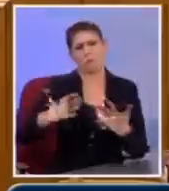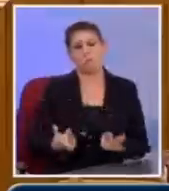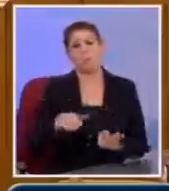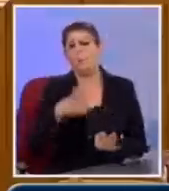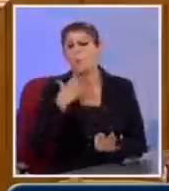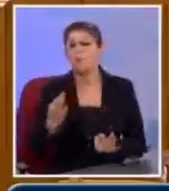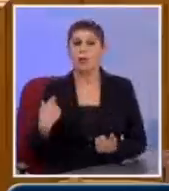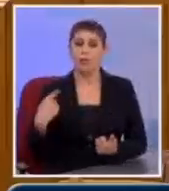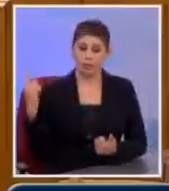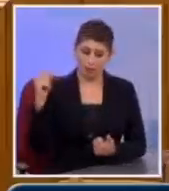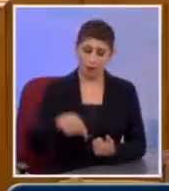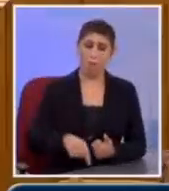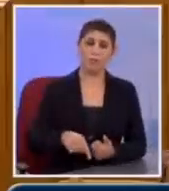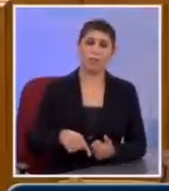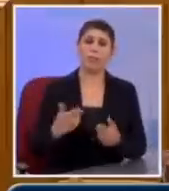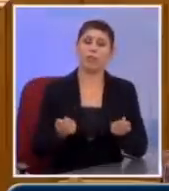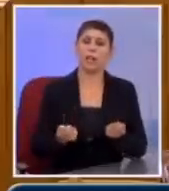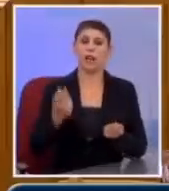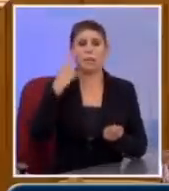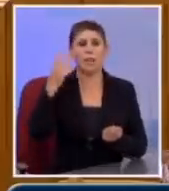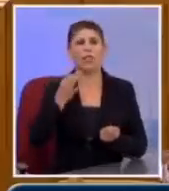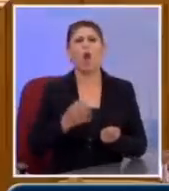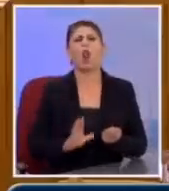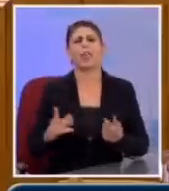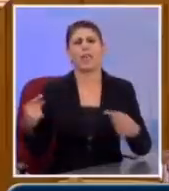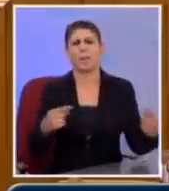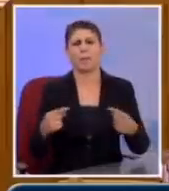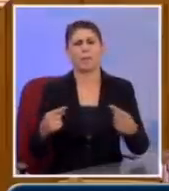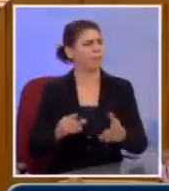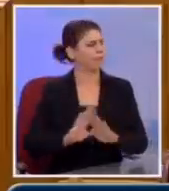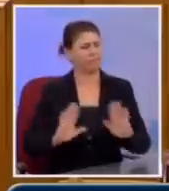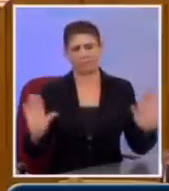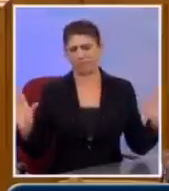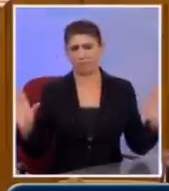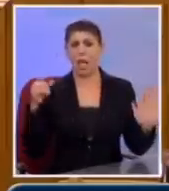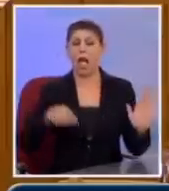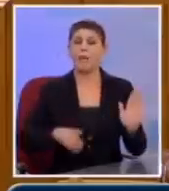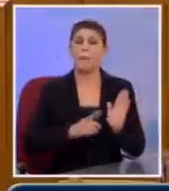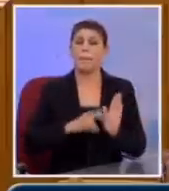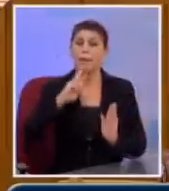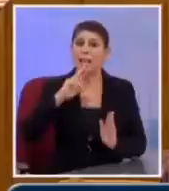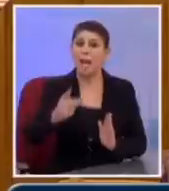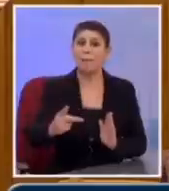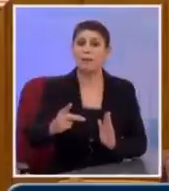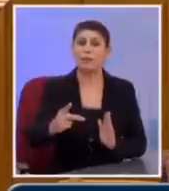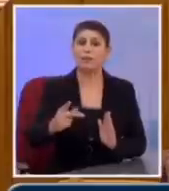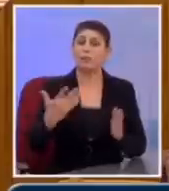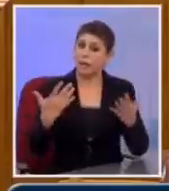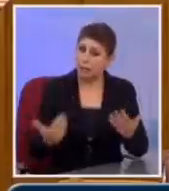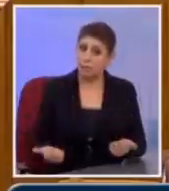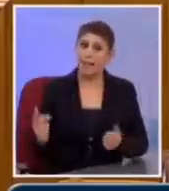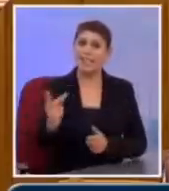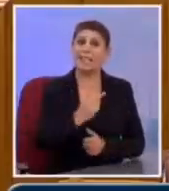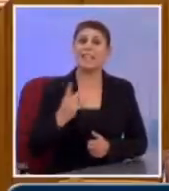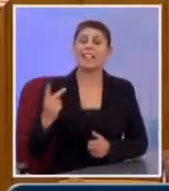αυτό δεν ερχόμαστε εδώ να κάνουμε ιδεολογική αντιπαράθεση. Αυτό που πρέπει να απαντήσουμε είναι, υπάρχει